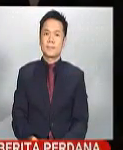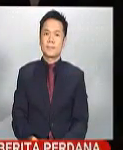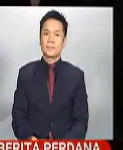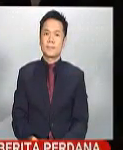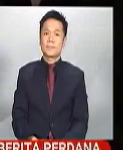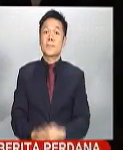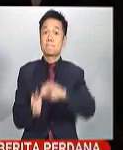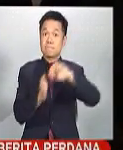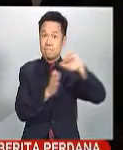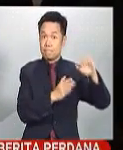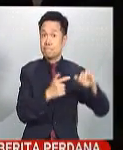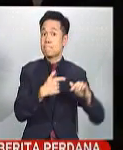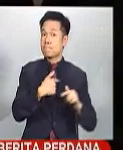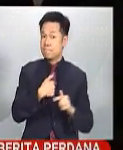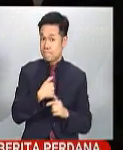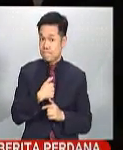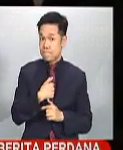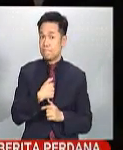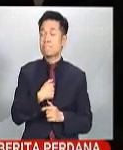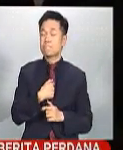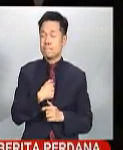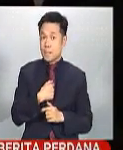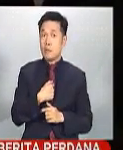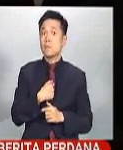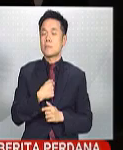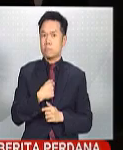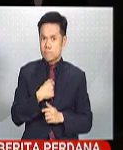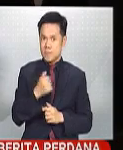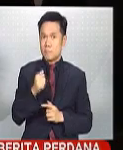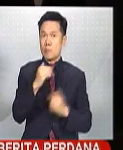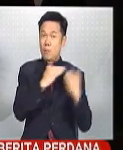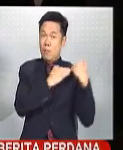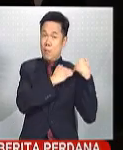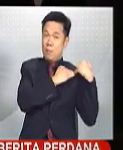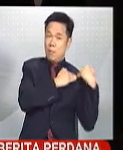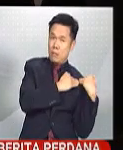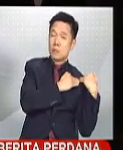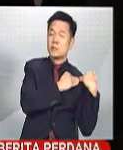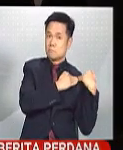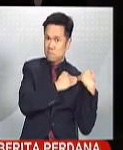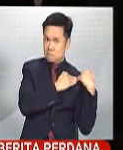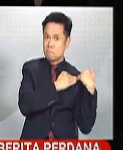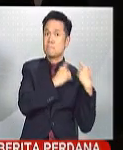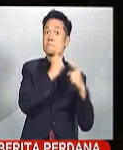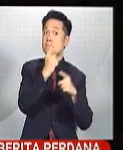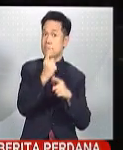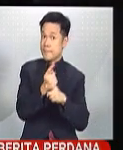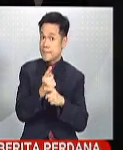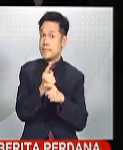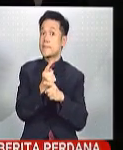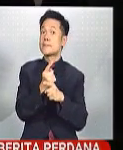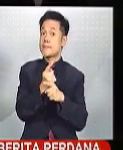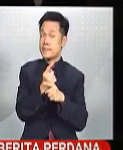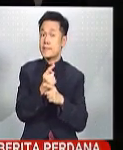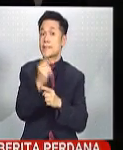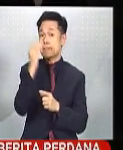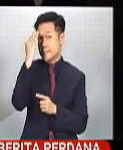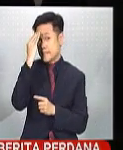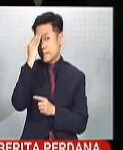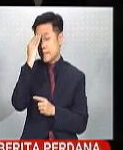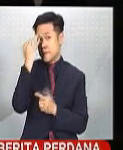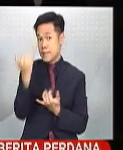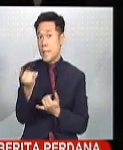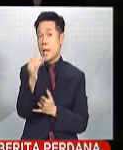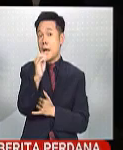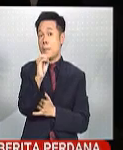Dan saya menganggap ini sebagai satu tanggungjawab yang berat yang perlu saya galas, dan saya memang tahu bahawa MOT ini